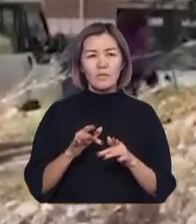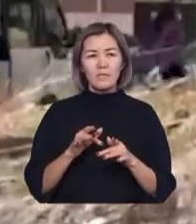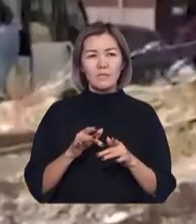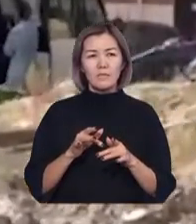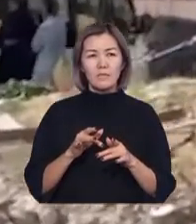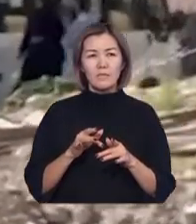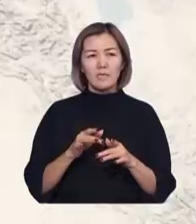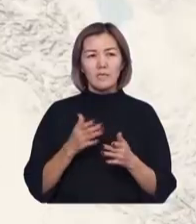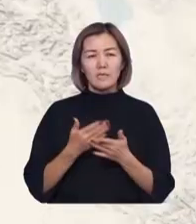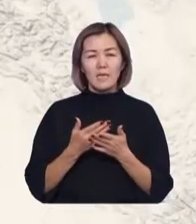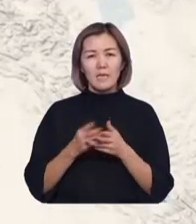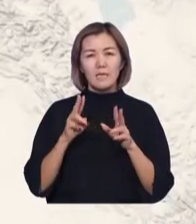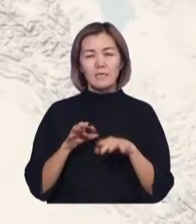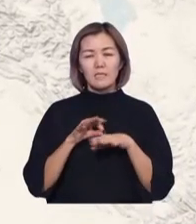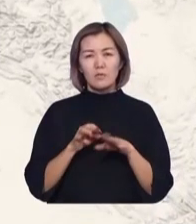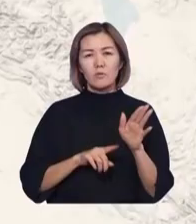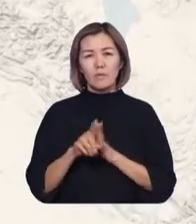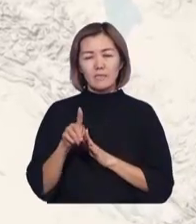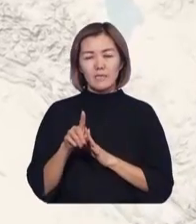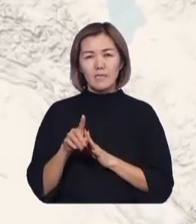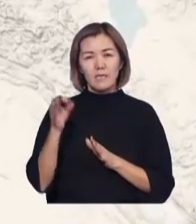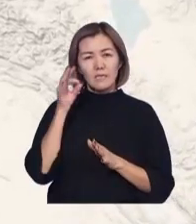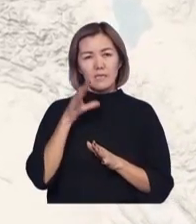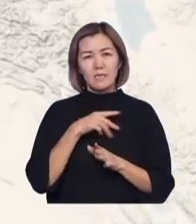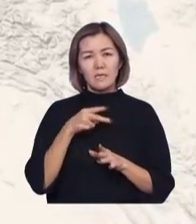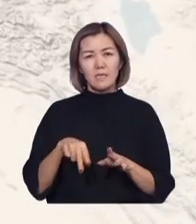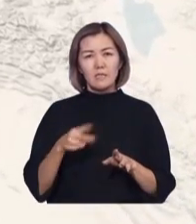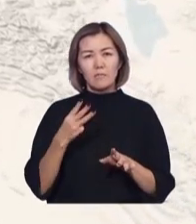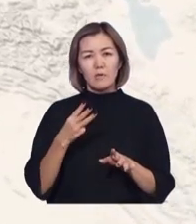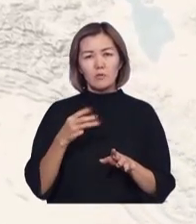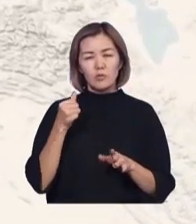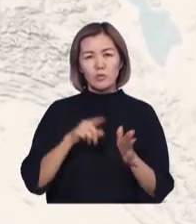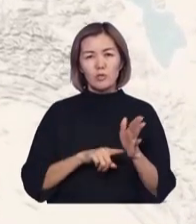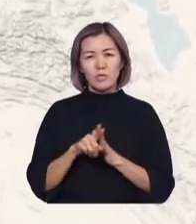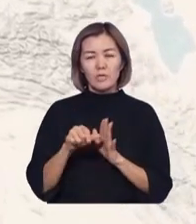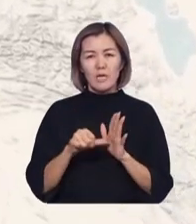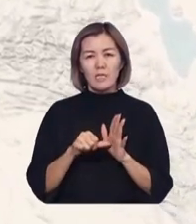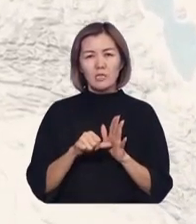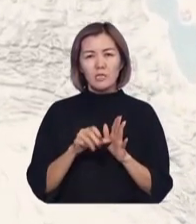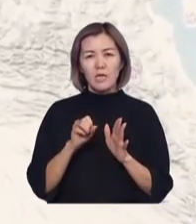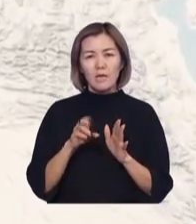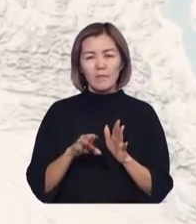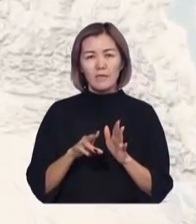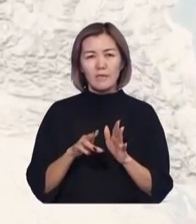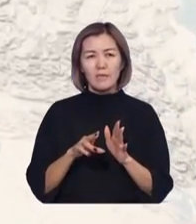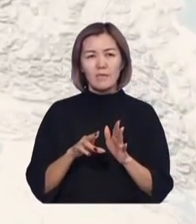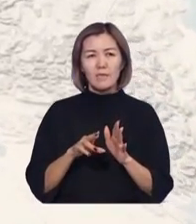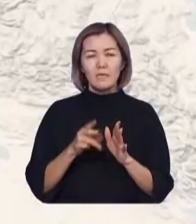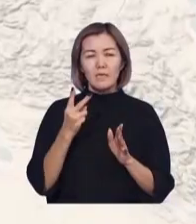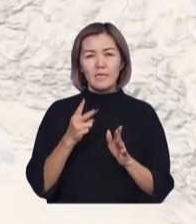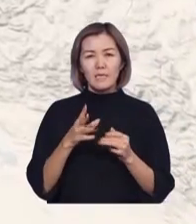залал мөлшерін бағалауға кіріскен хабарлады. Еске сала кетейік, 2023 жылдың 6 ақпанында Түркияның